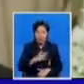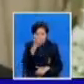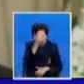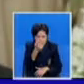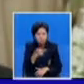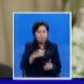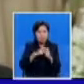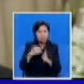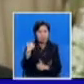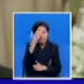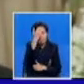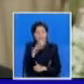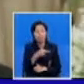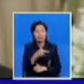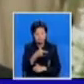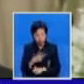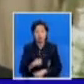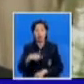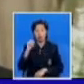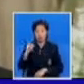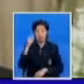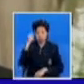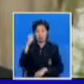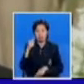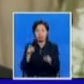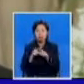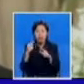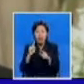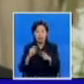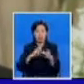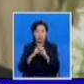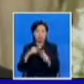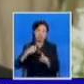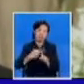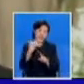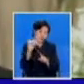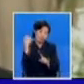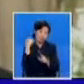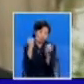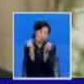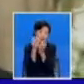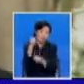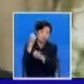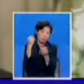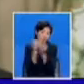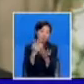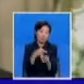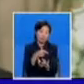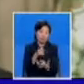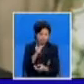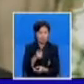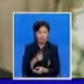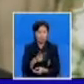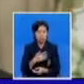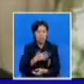ตุการณ์ช่วงเดือนเมษาอันนั้นชัดเจนที่สุดนะครับแต่ว่าก็อย่างน้อยที่สุดเราก็แก้ไขสถานการณ์กลับมานะ